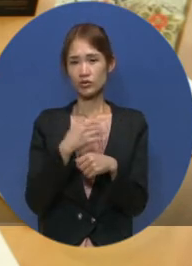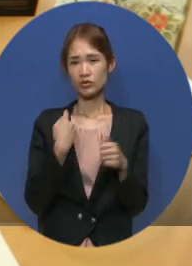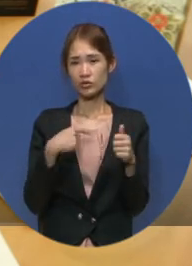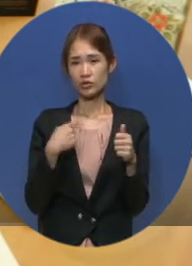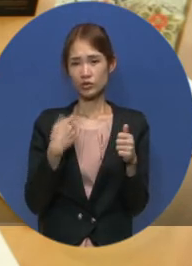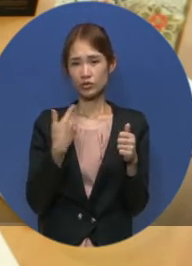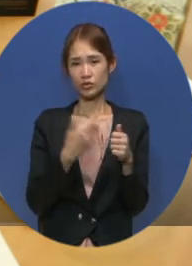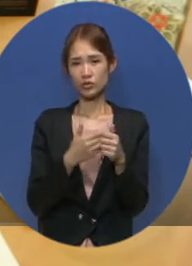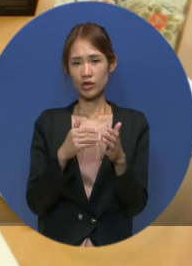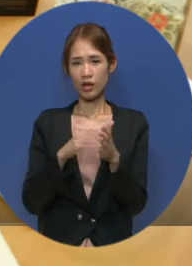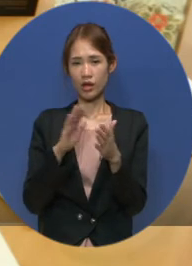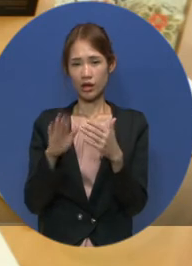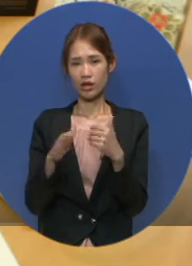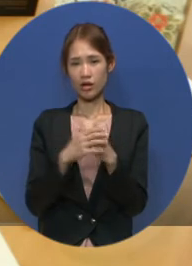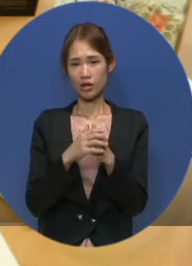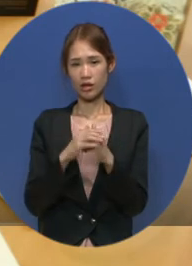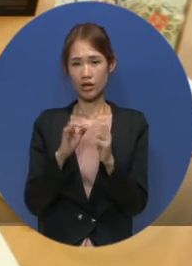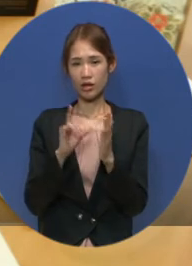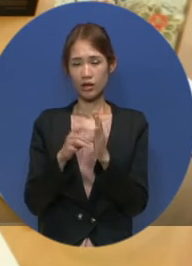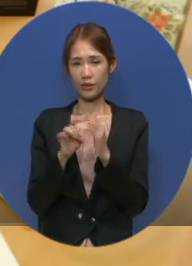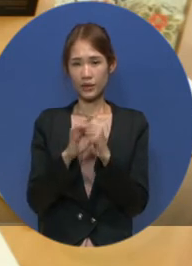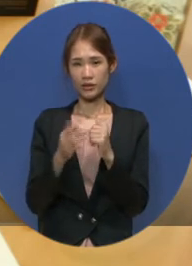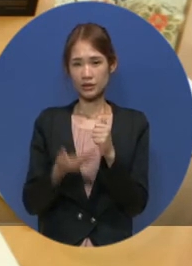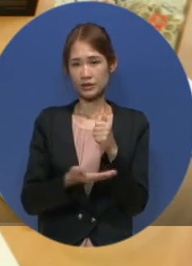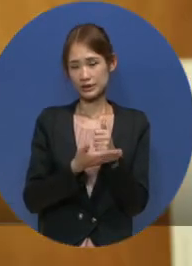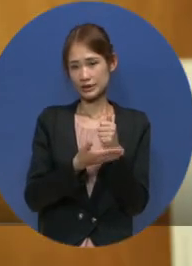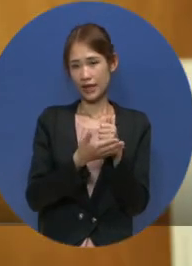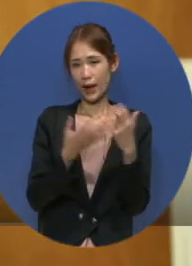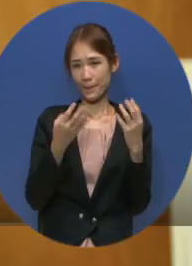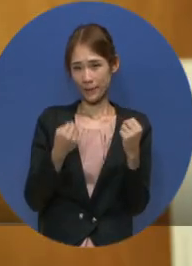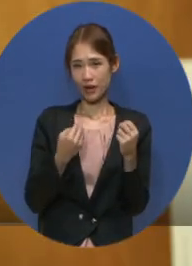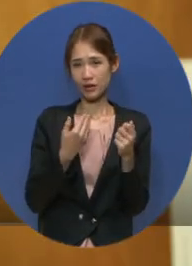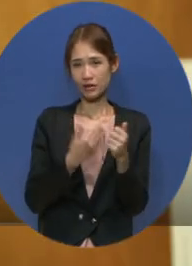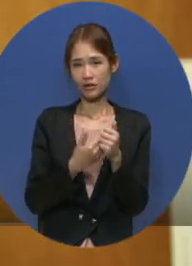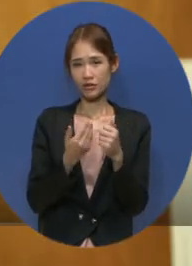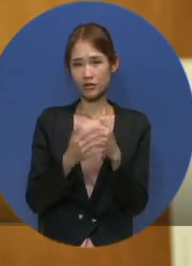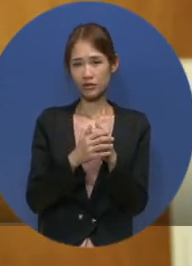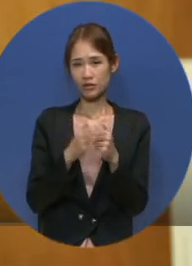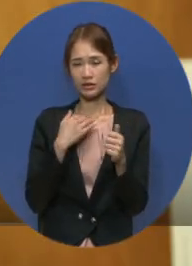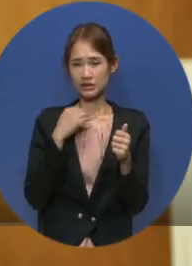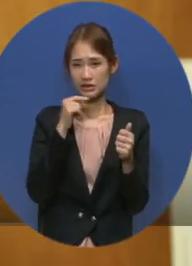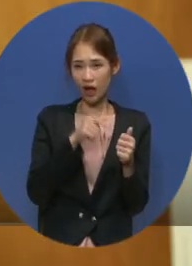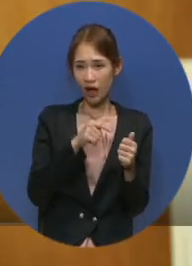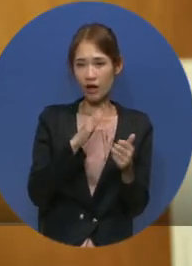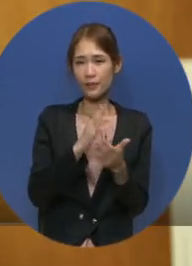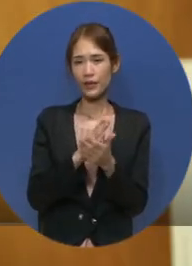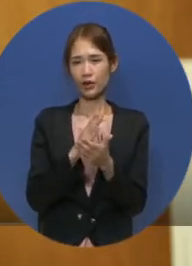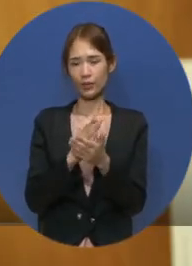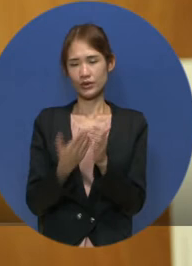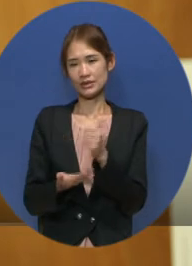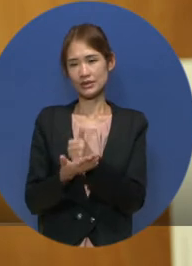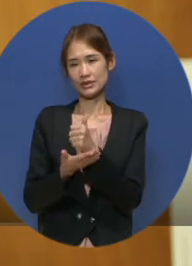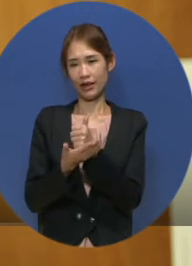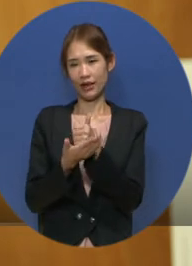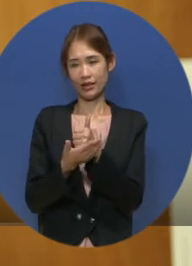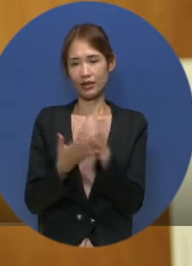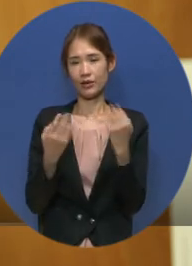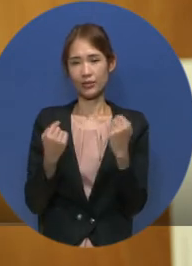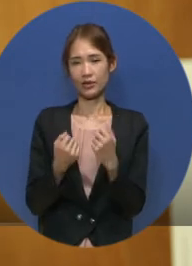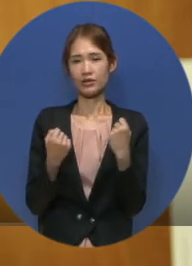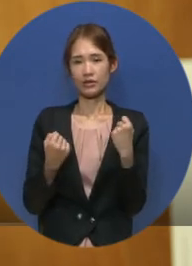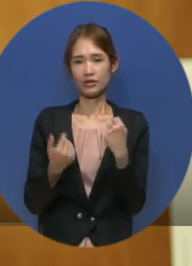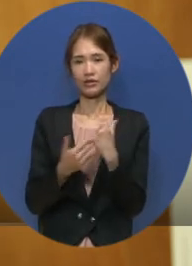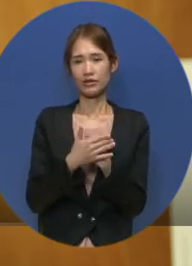교육을 시키고요. 할 때마다 이제 굉장히 칭찬을 많이 해주고 저희는 사실은 지적보다는 칭찬을 굉장히 많이 하고요. 그런 것들에